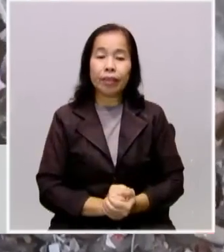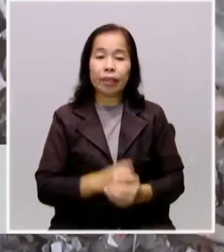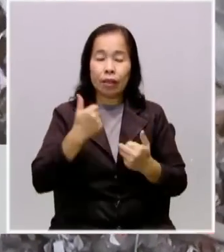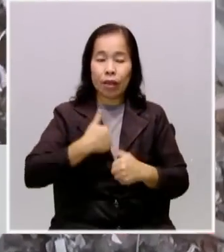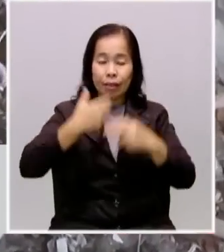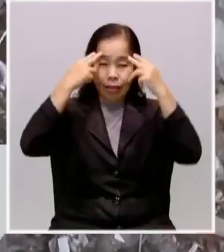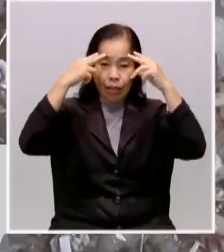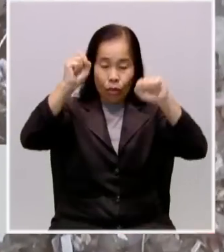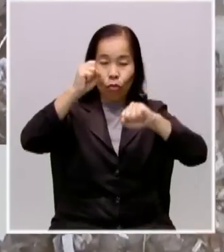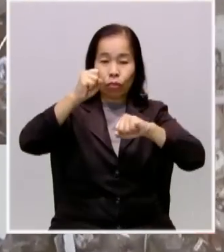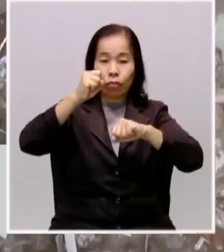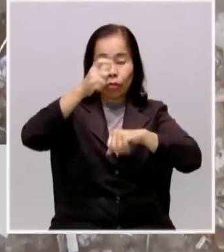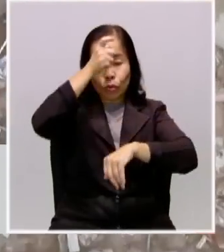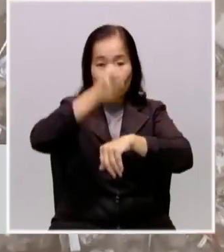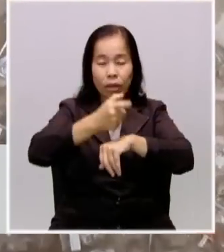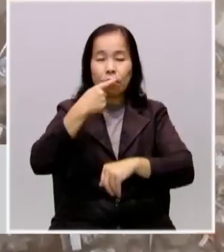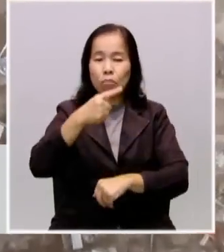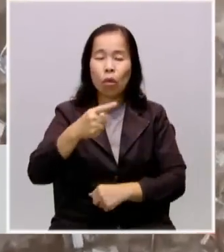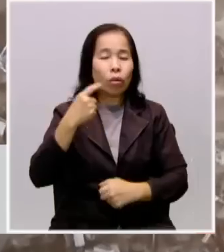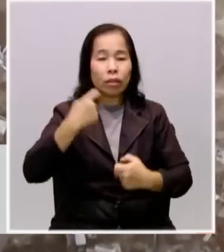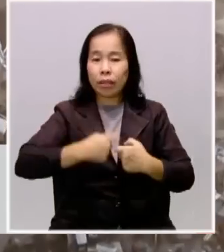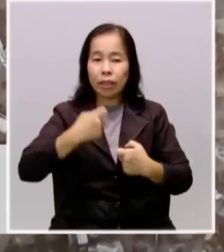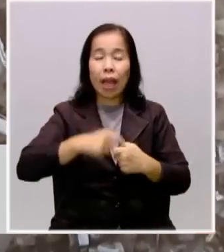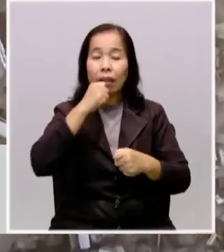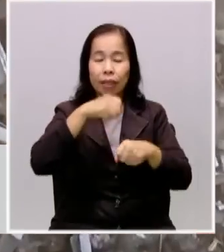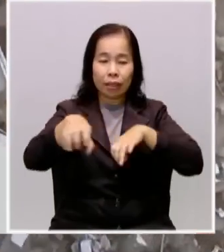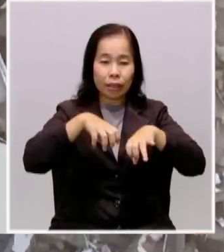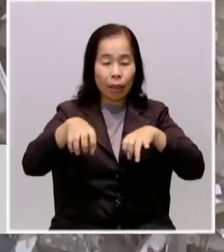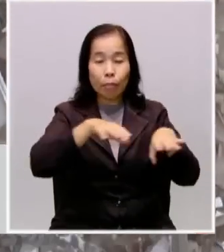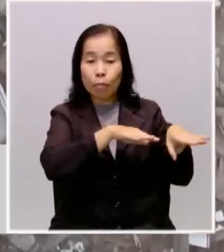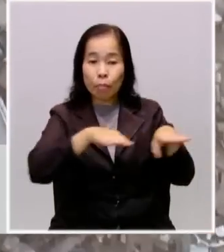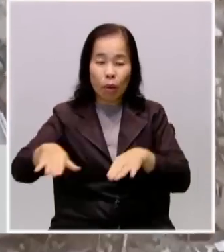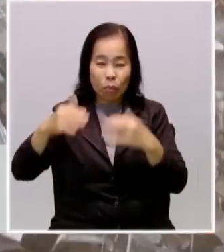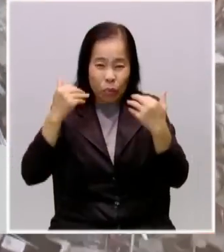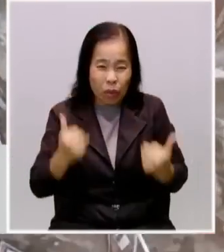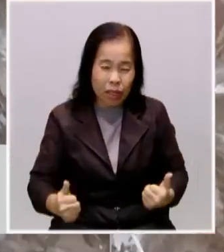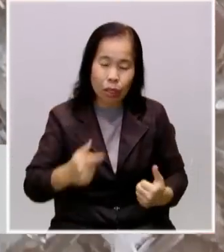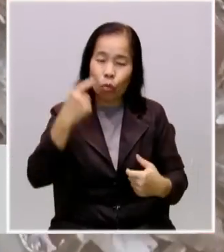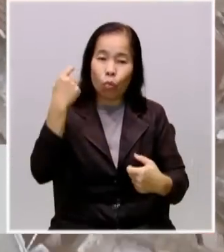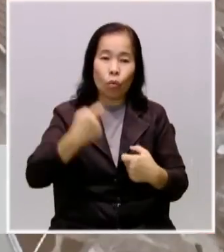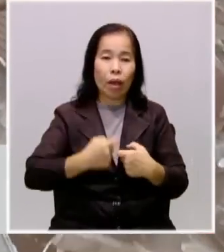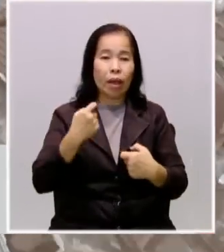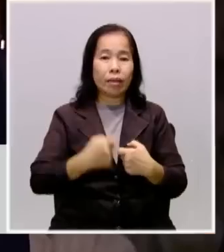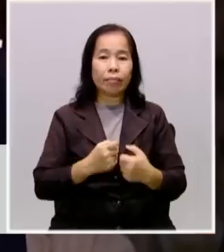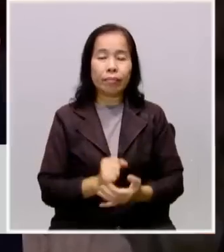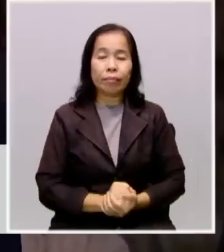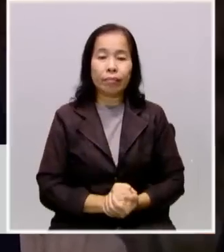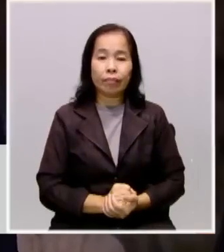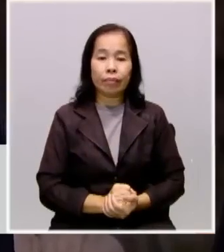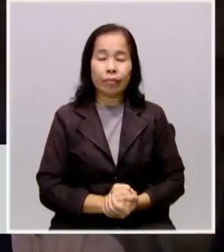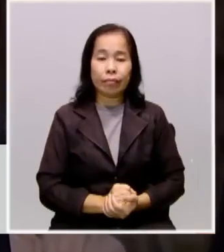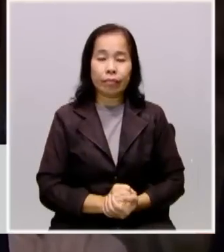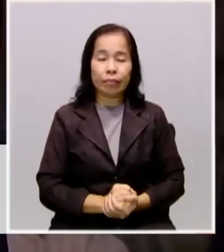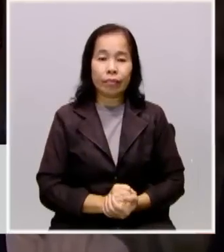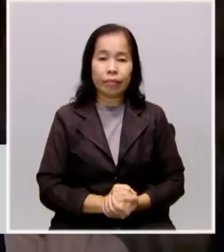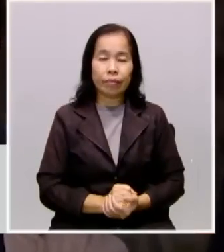รกีระบุว่าเป็นไปไม่ได้สำหรับการเตรียมพร้อมรับมือภัยพิบัติขนาดใหญ่ขนาดนี้นะคะด้านเคมาลคิลิก